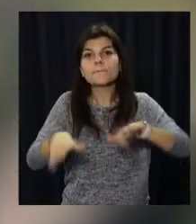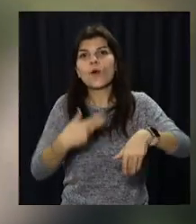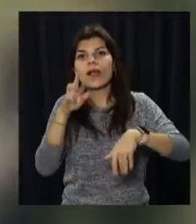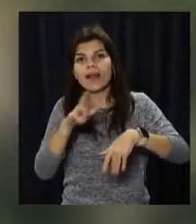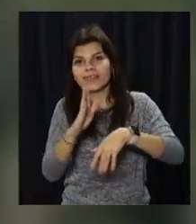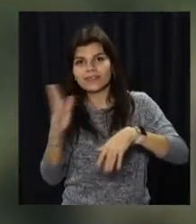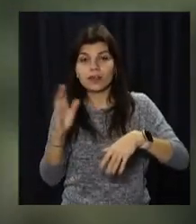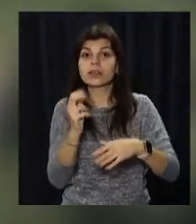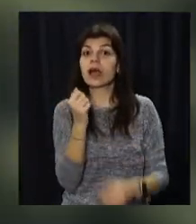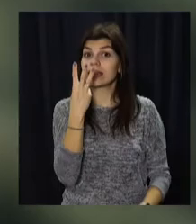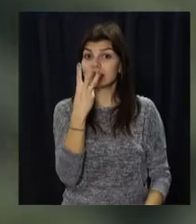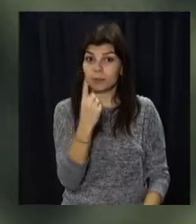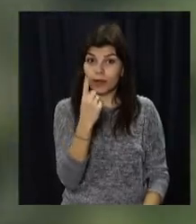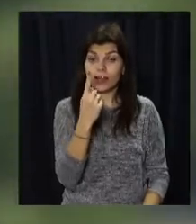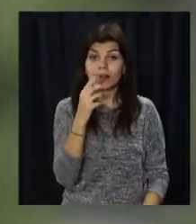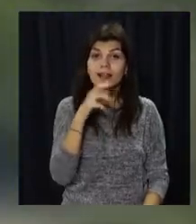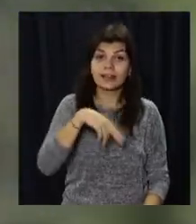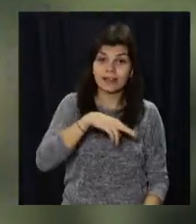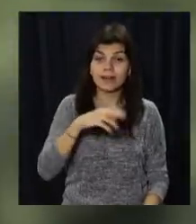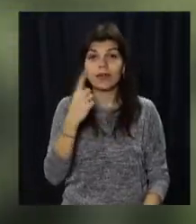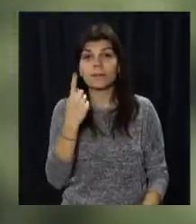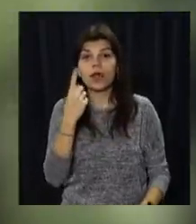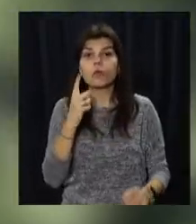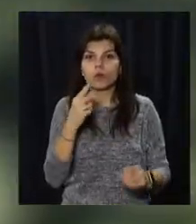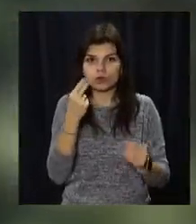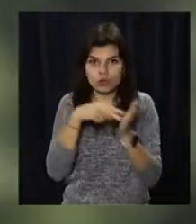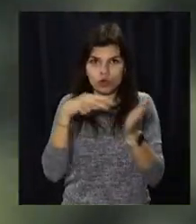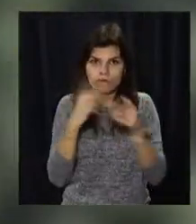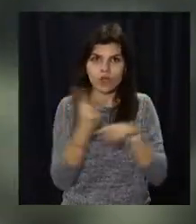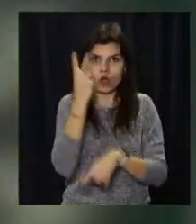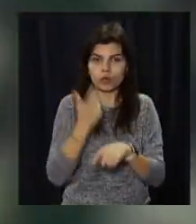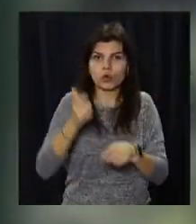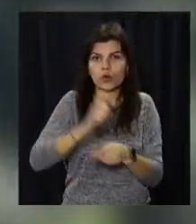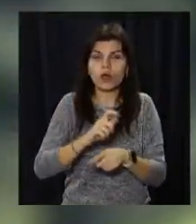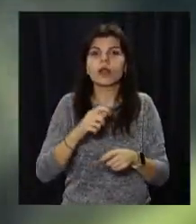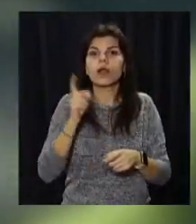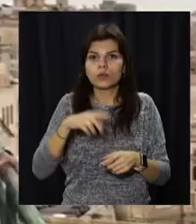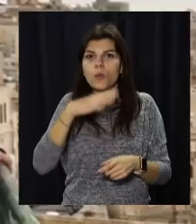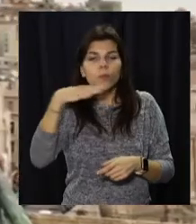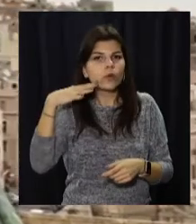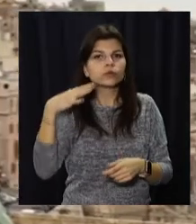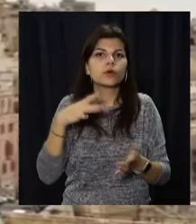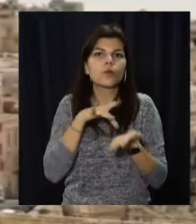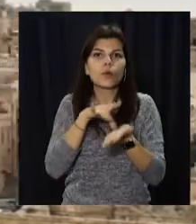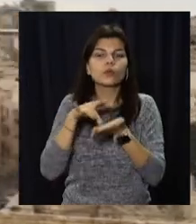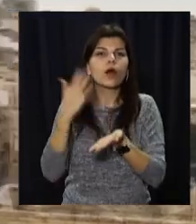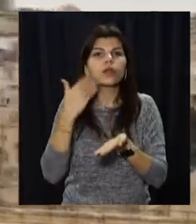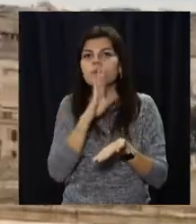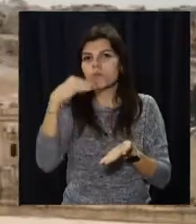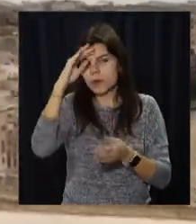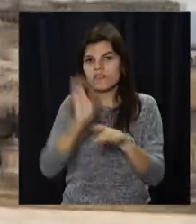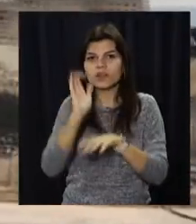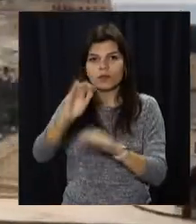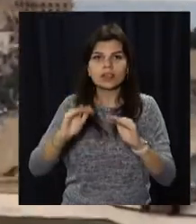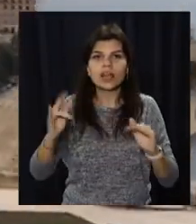На 31 грудня, 1 січня – менше, бо ціни вдвічі дорожче. Побільшали й освітні подорожі, коли батьки